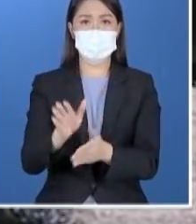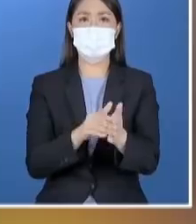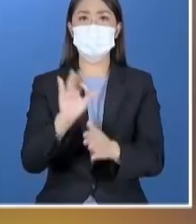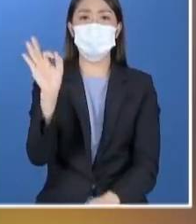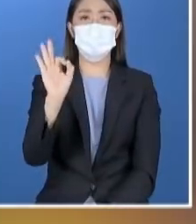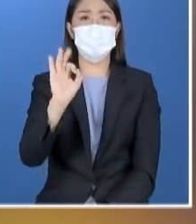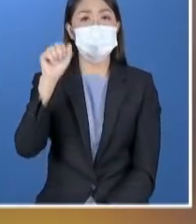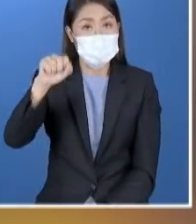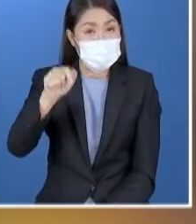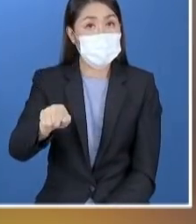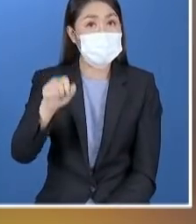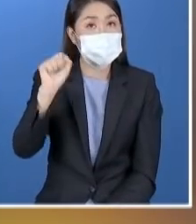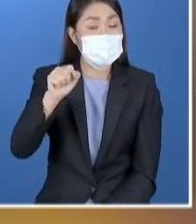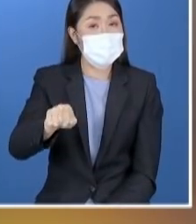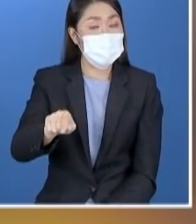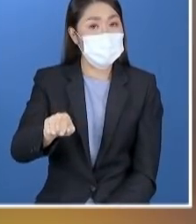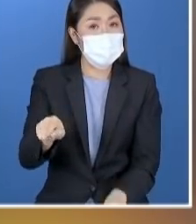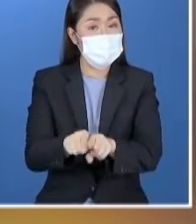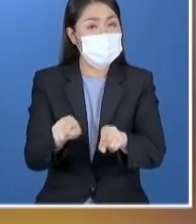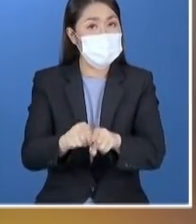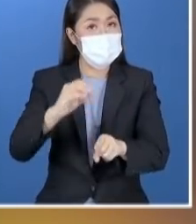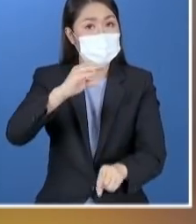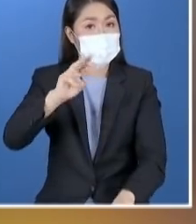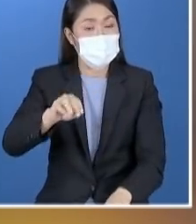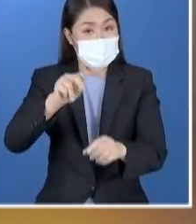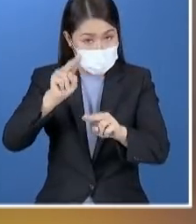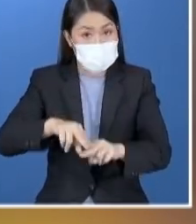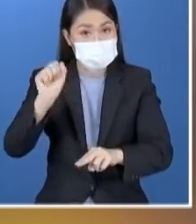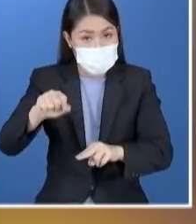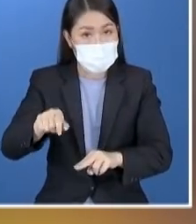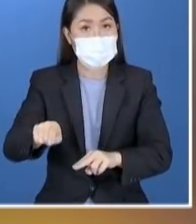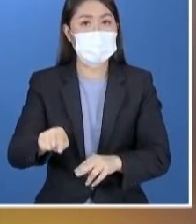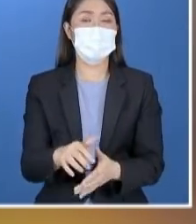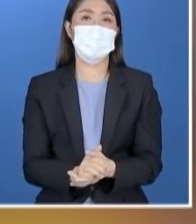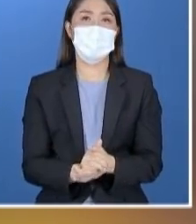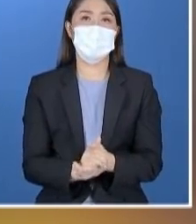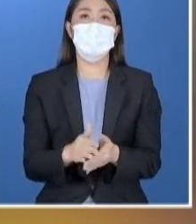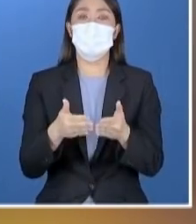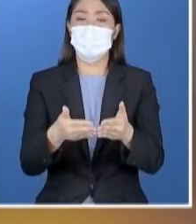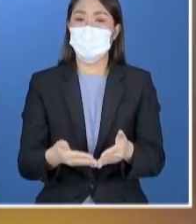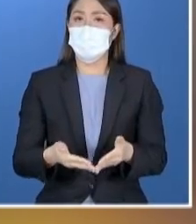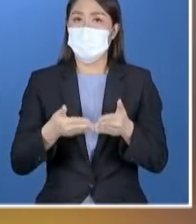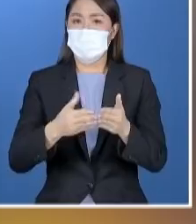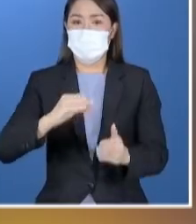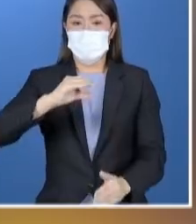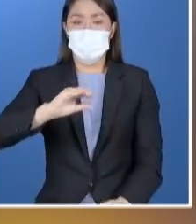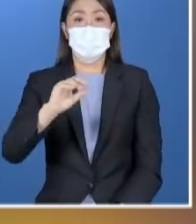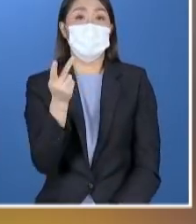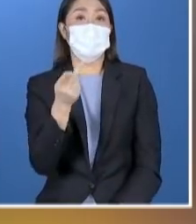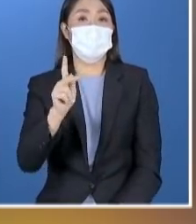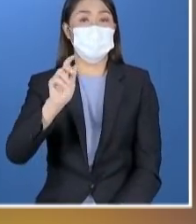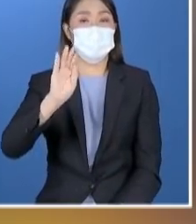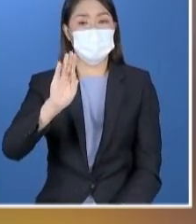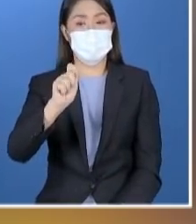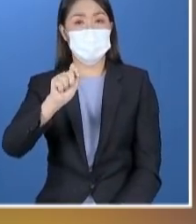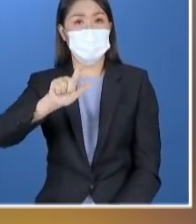ใช่ลำเดียวกับคุณแตงโมนั่งมาหรือไม่เรือโคบอลถ้าใช่แล้วเว